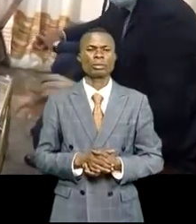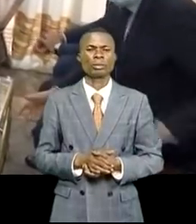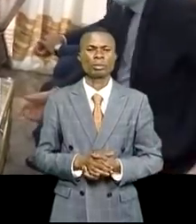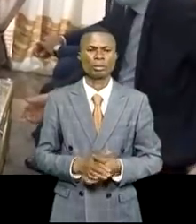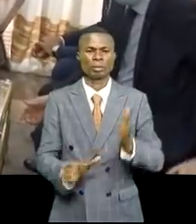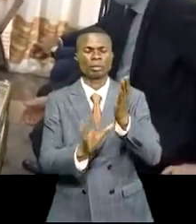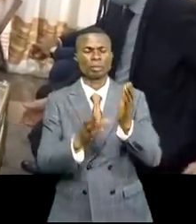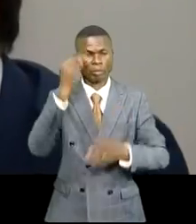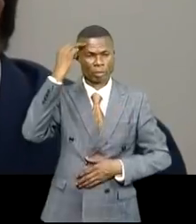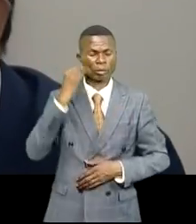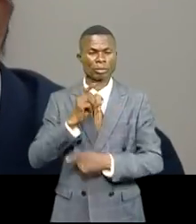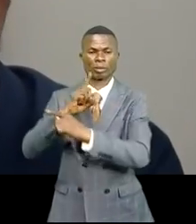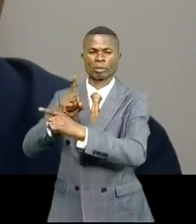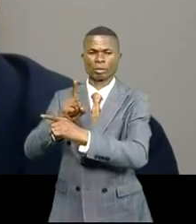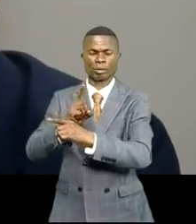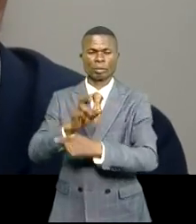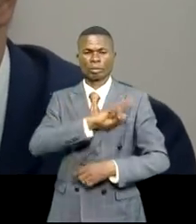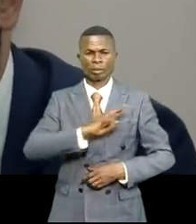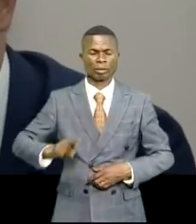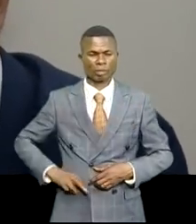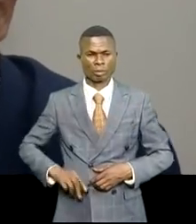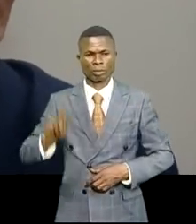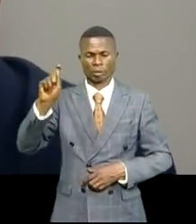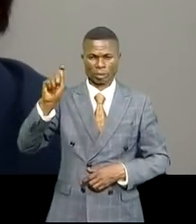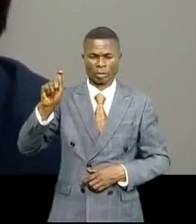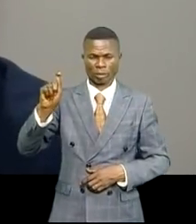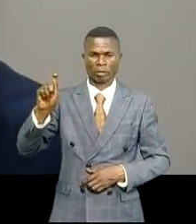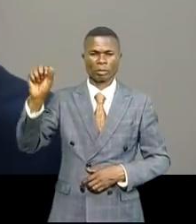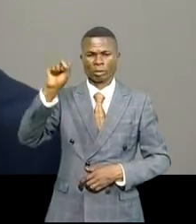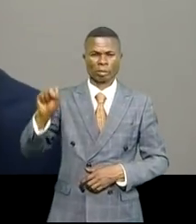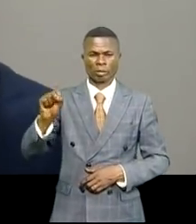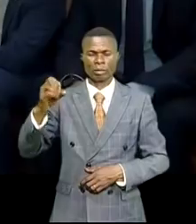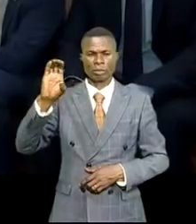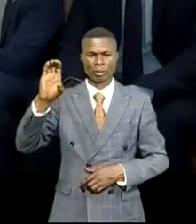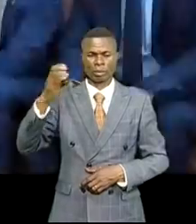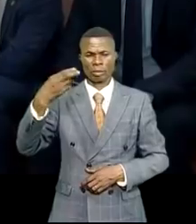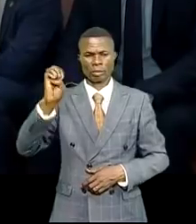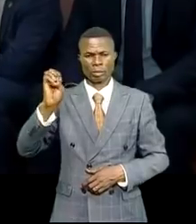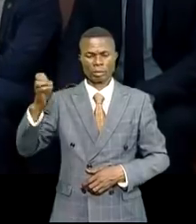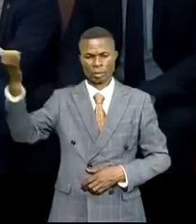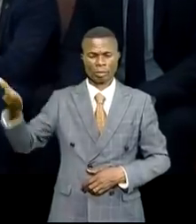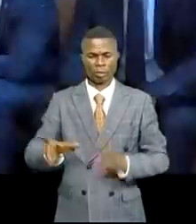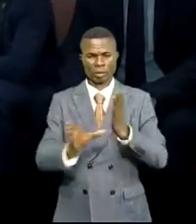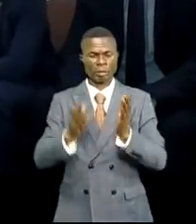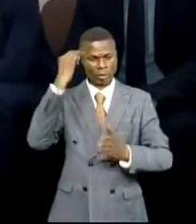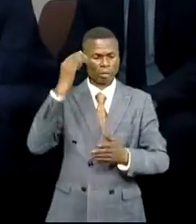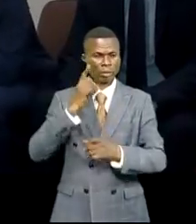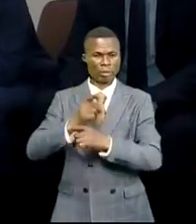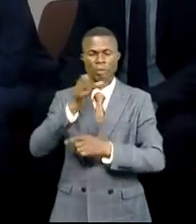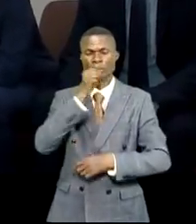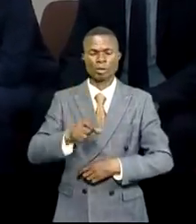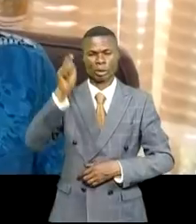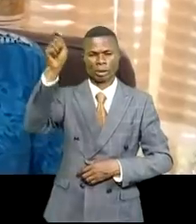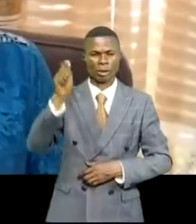Le vice-ministre de la Défense de la République tchèque, Tomáš Kopčník, a été reçu par la vice-ministre de la Défense nationale et ancien